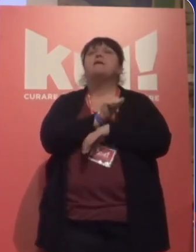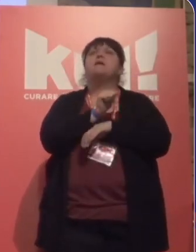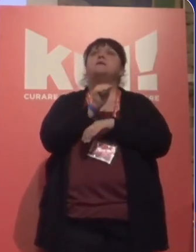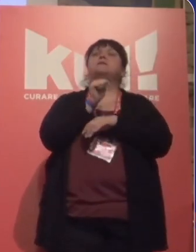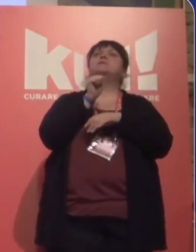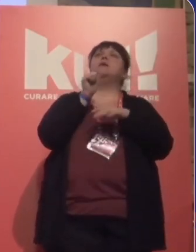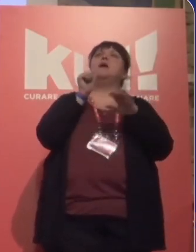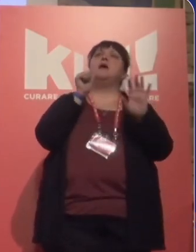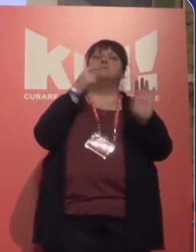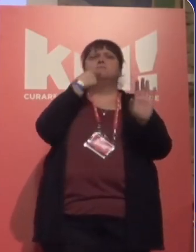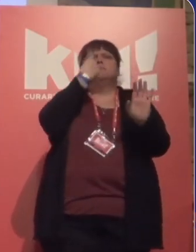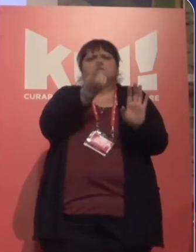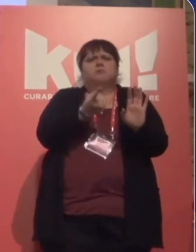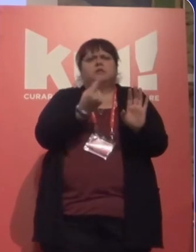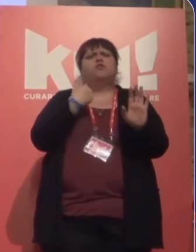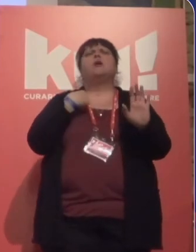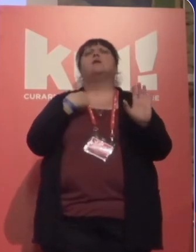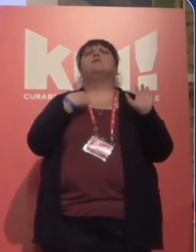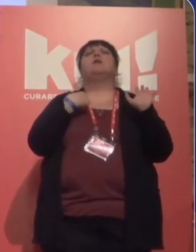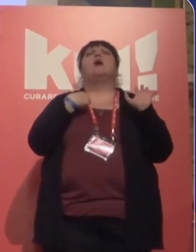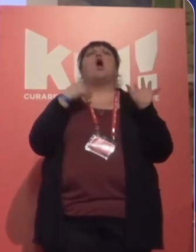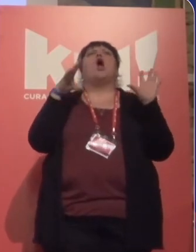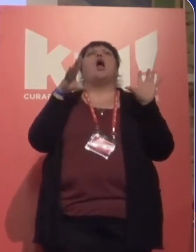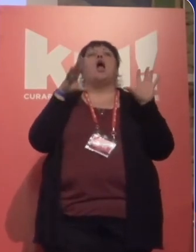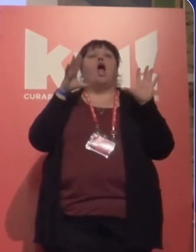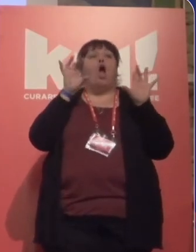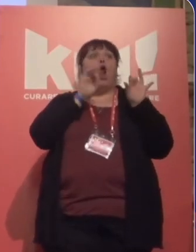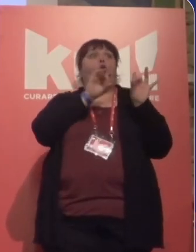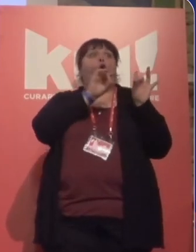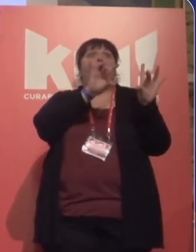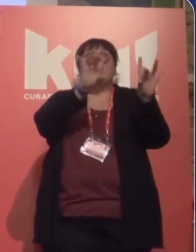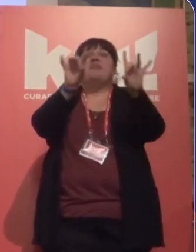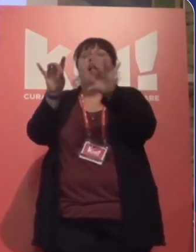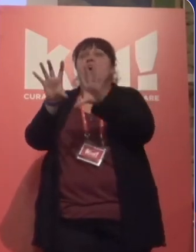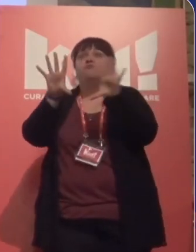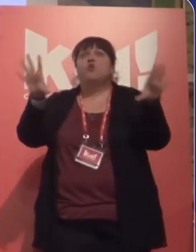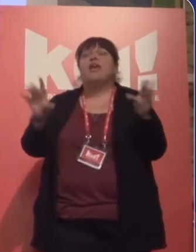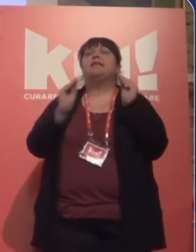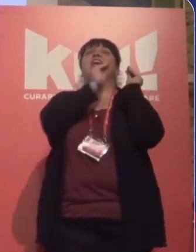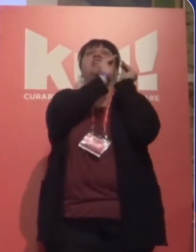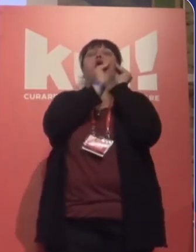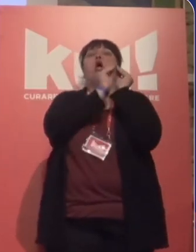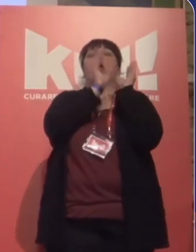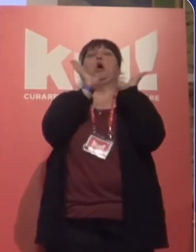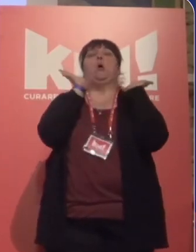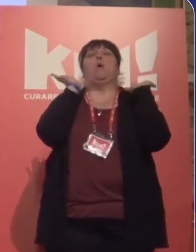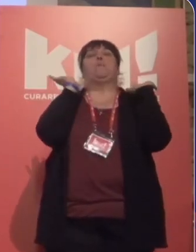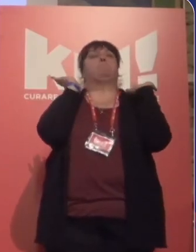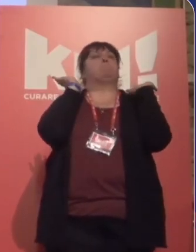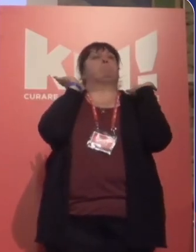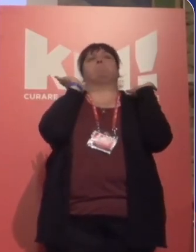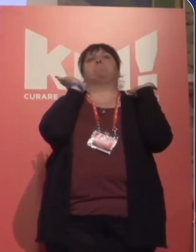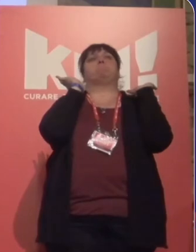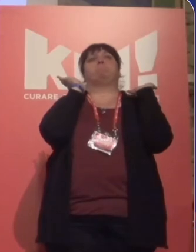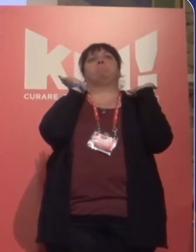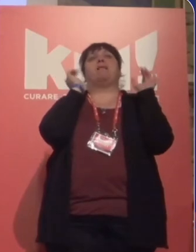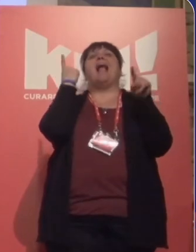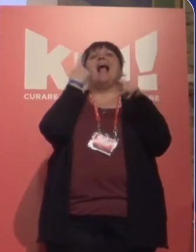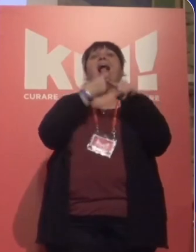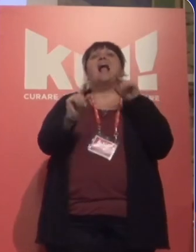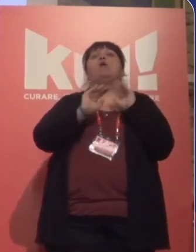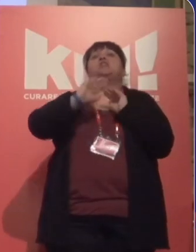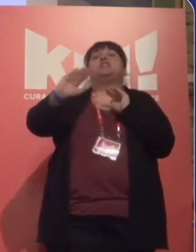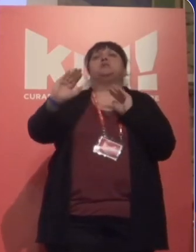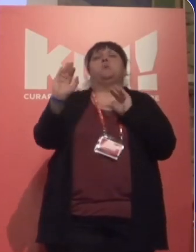nulla sull'origine del contagio si tratta evidentemente di cose che il tempo ci chiarirà però possiamo